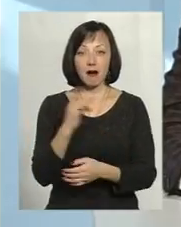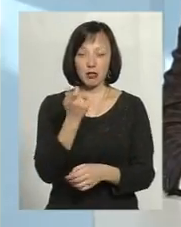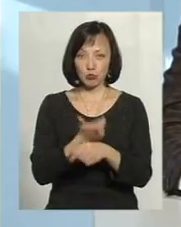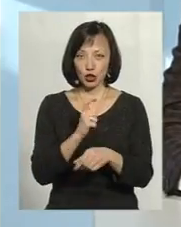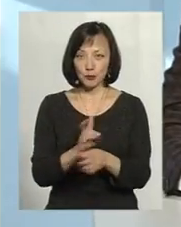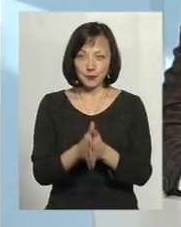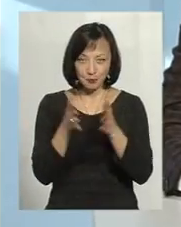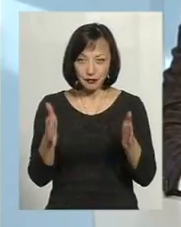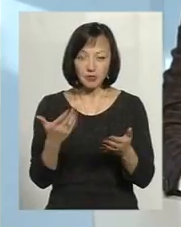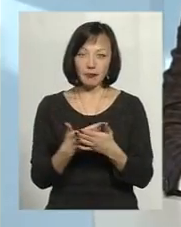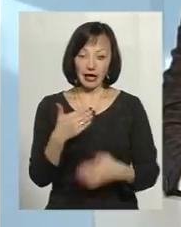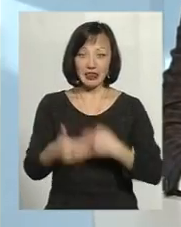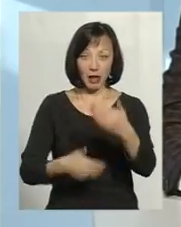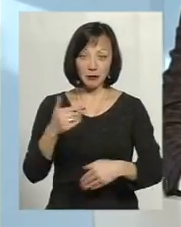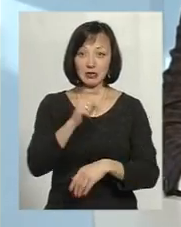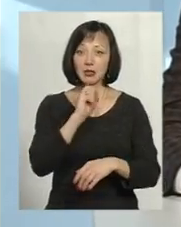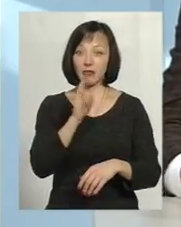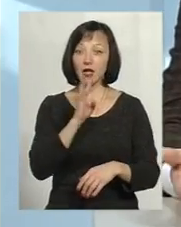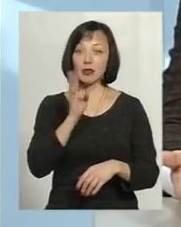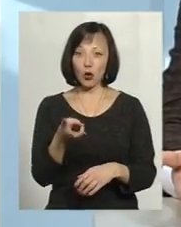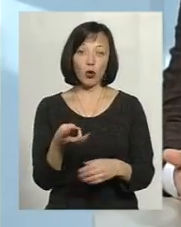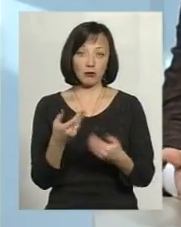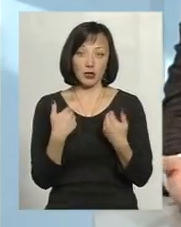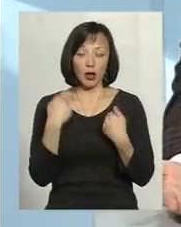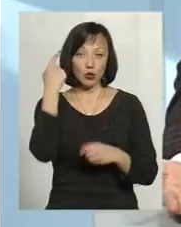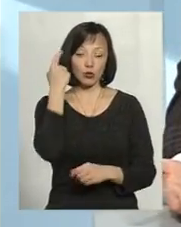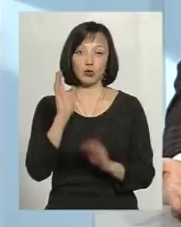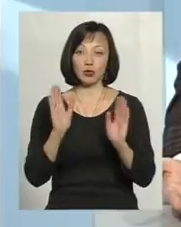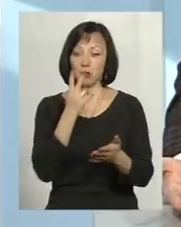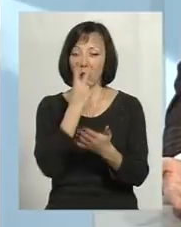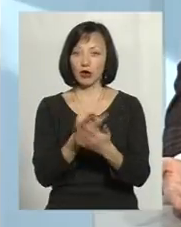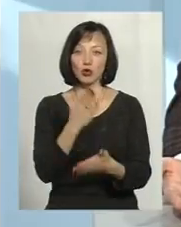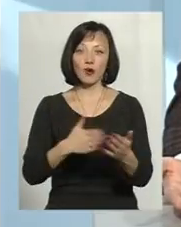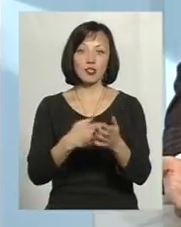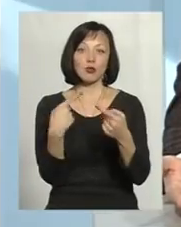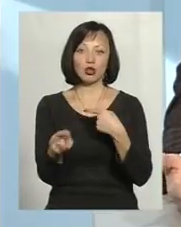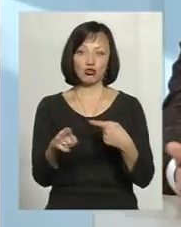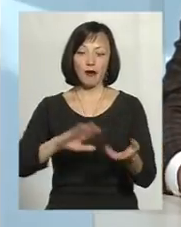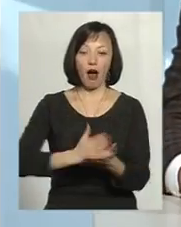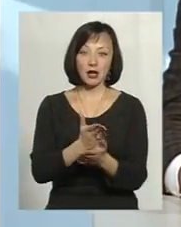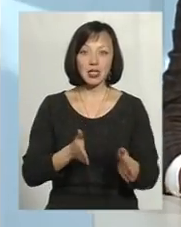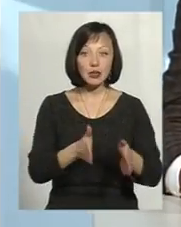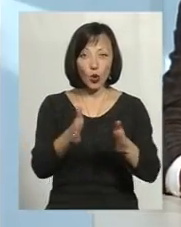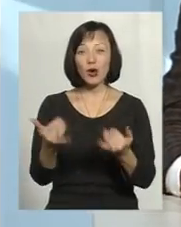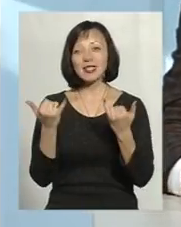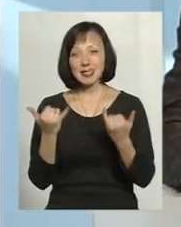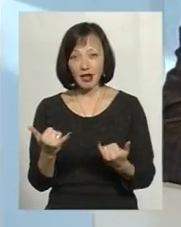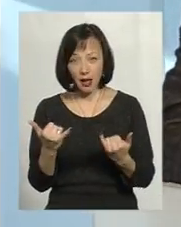якщо такий темп зберегти, за 2-3 роки, ну, ми будемо бачити зовсім інші якісні дороги. Хоча і